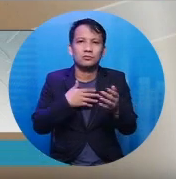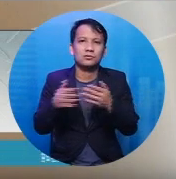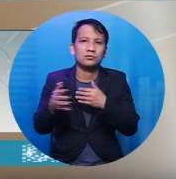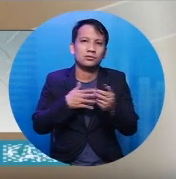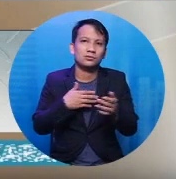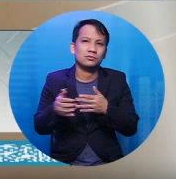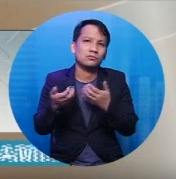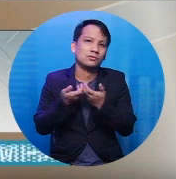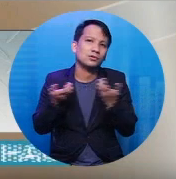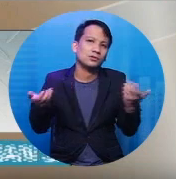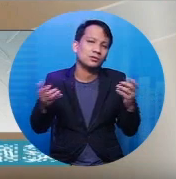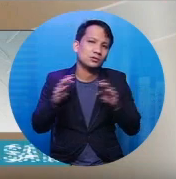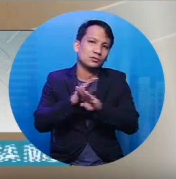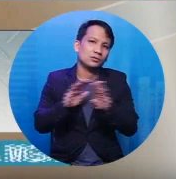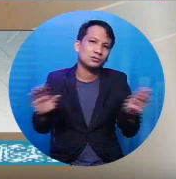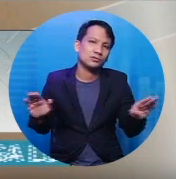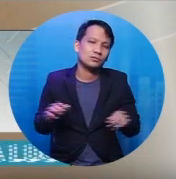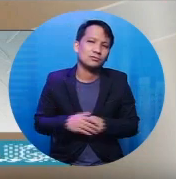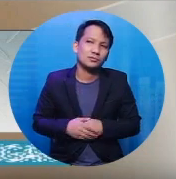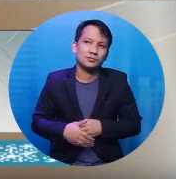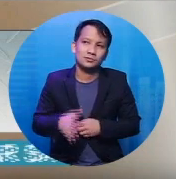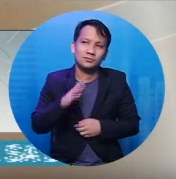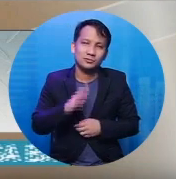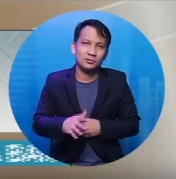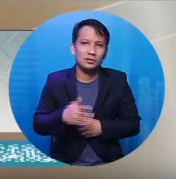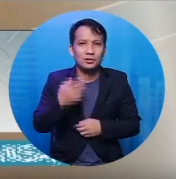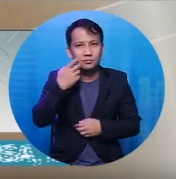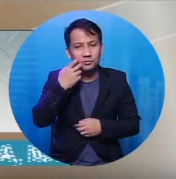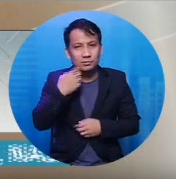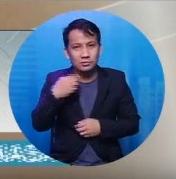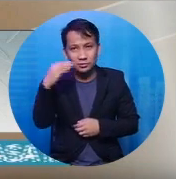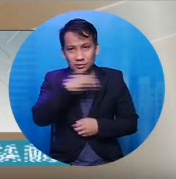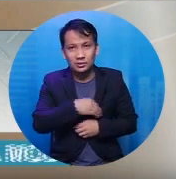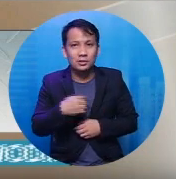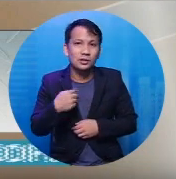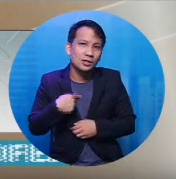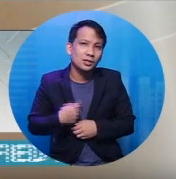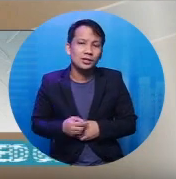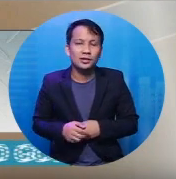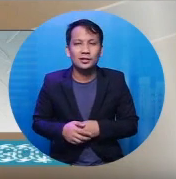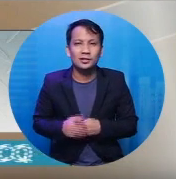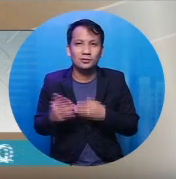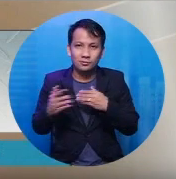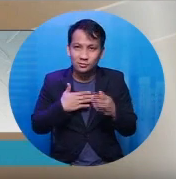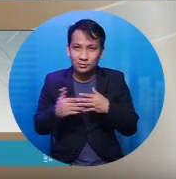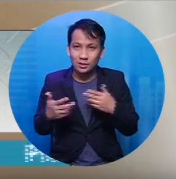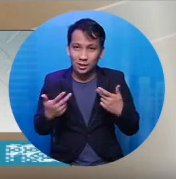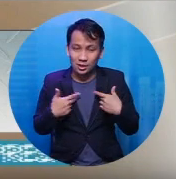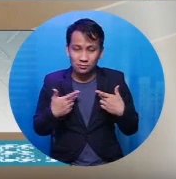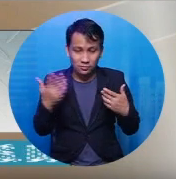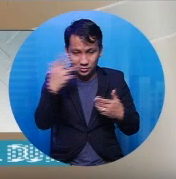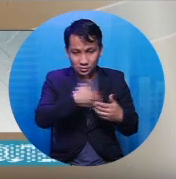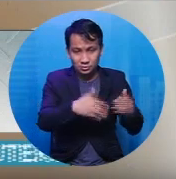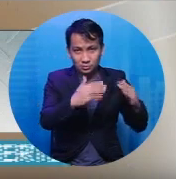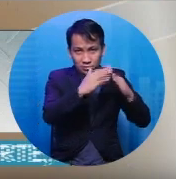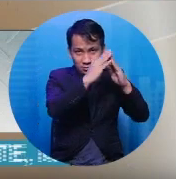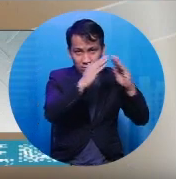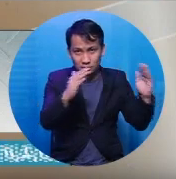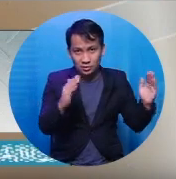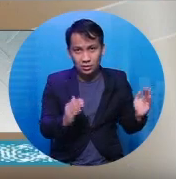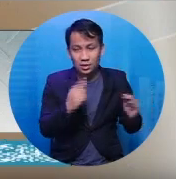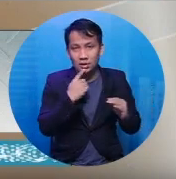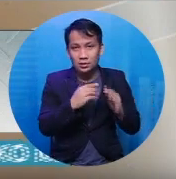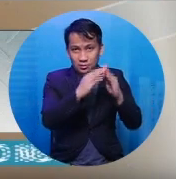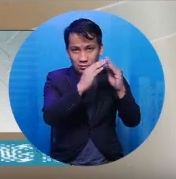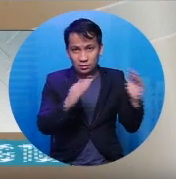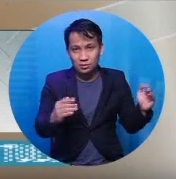hiwalay na tayo. Oo nga! Oo nga, dahil ako'y niloloko mo. Pagkatapos magkaroon ka ng magandang bahay, ako nga, walang